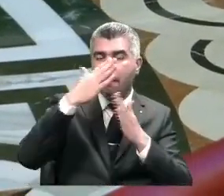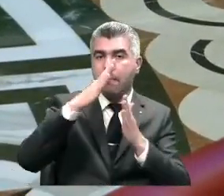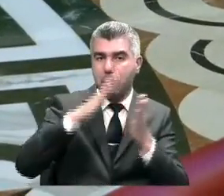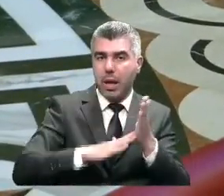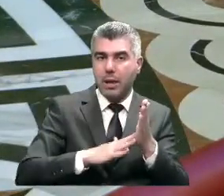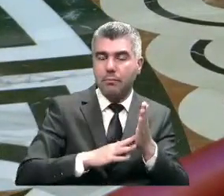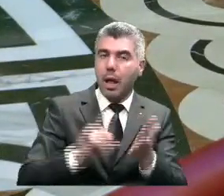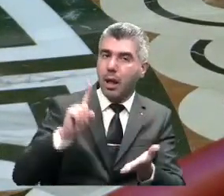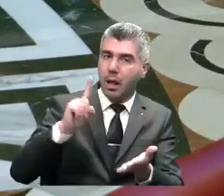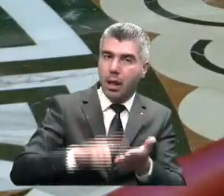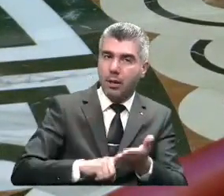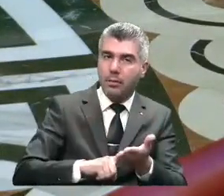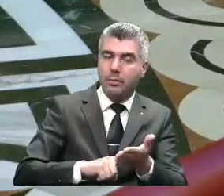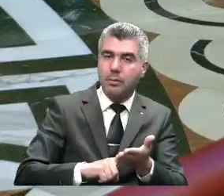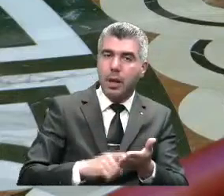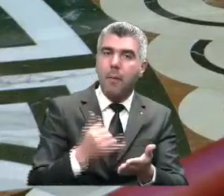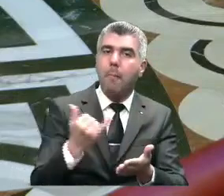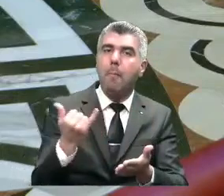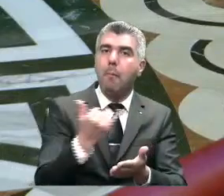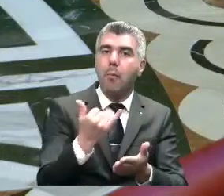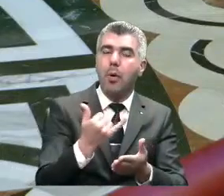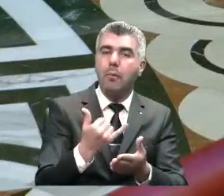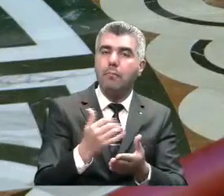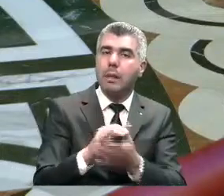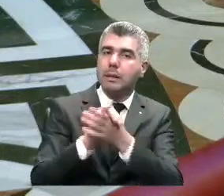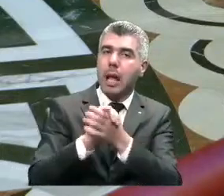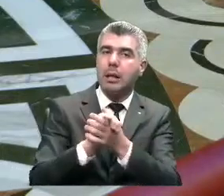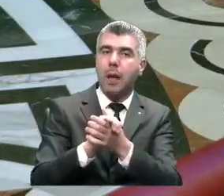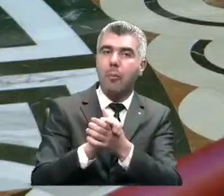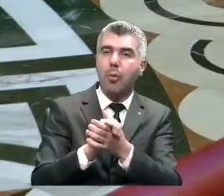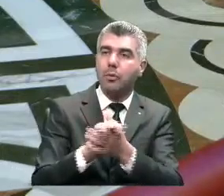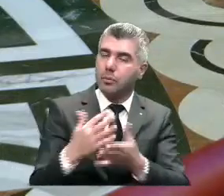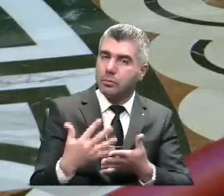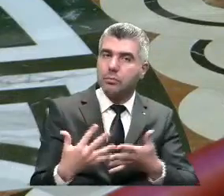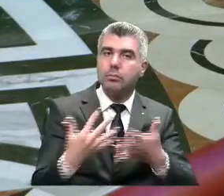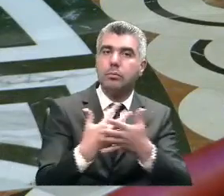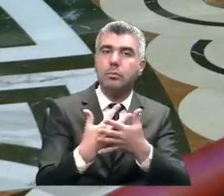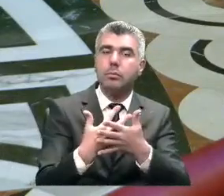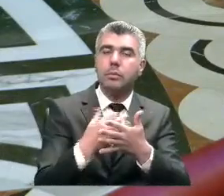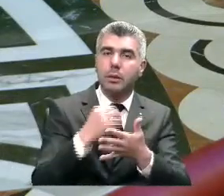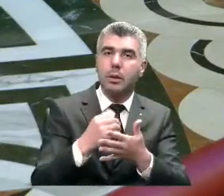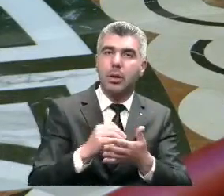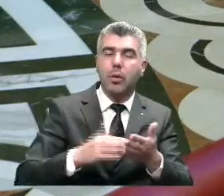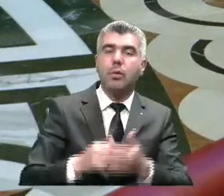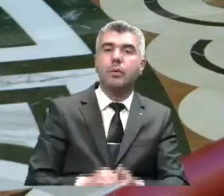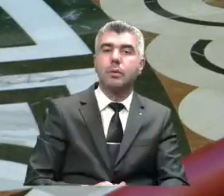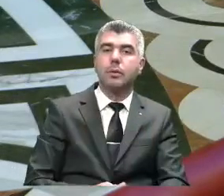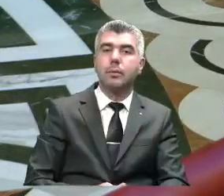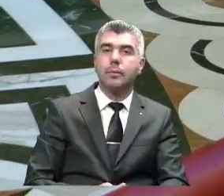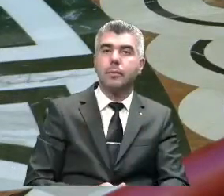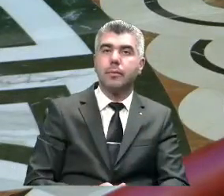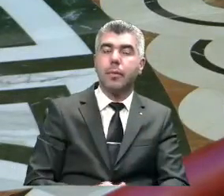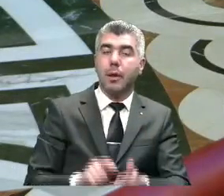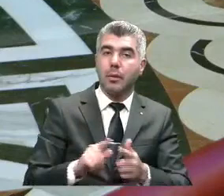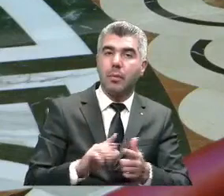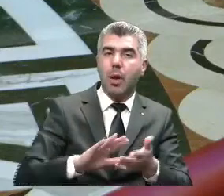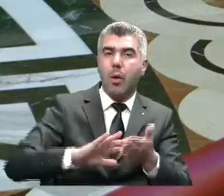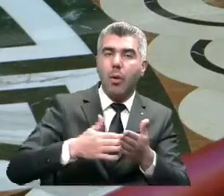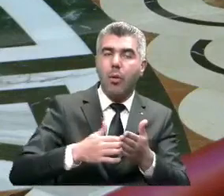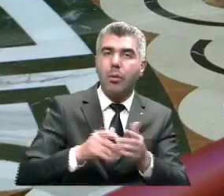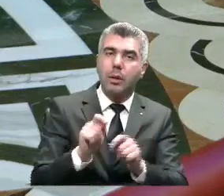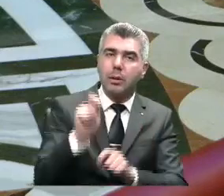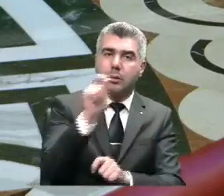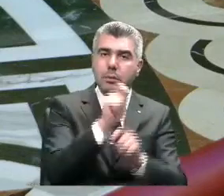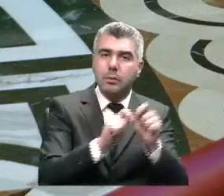ملزمون ان يتحملوا بصفه تضامنيه وبشكل يتناسب مع الوسائل التي يتوفرون عليها التكاليف التي